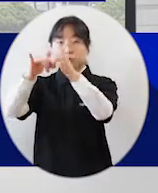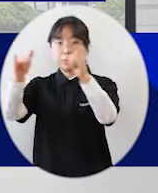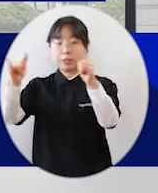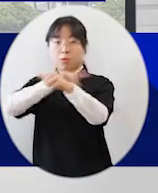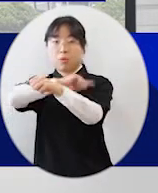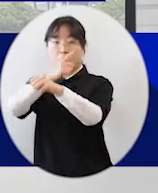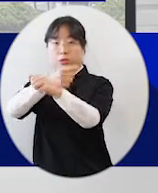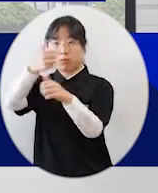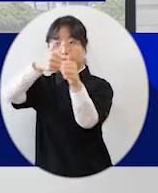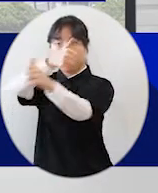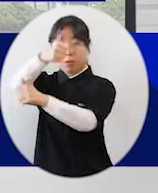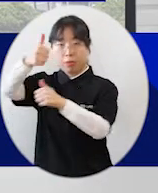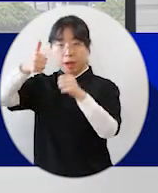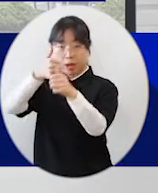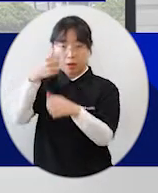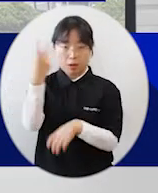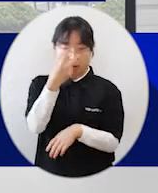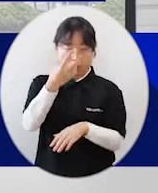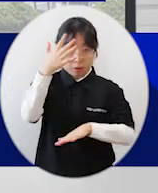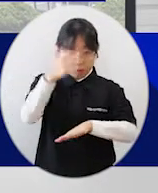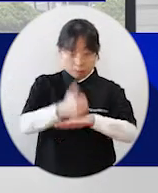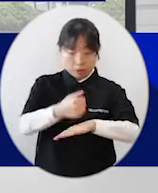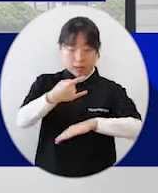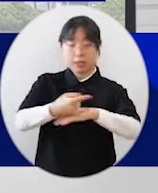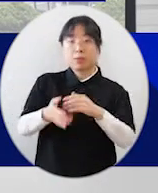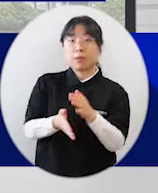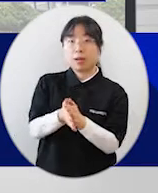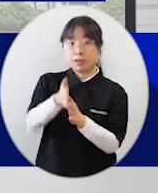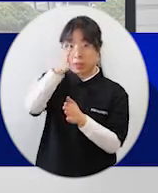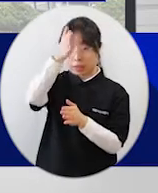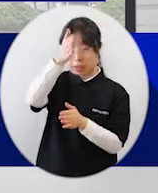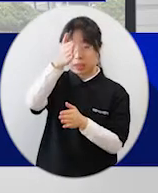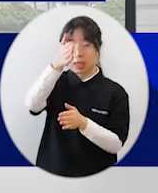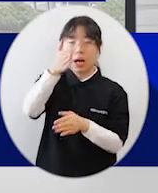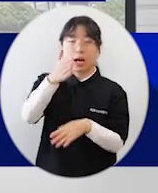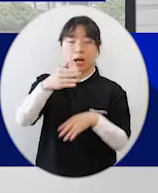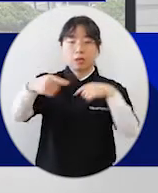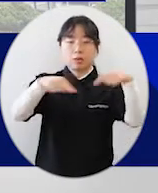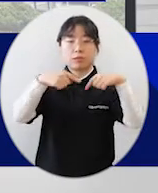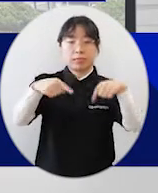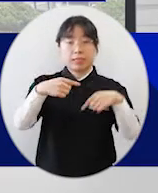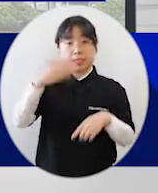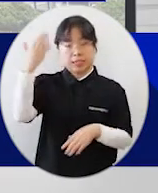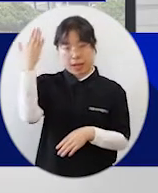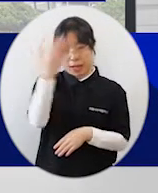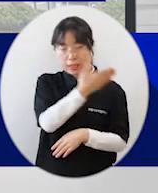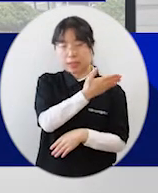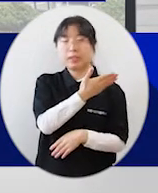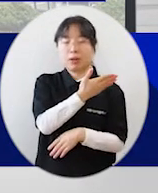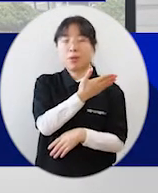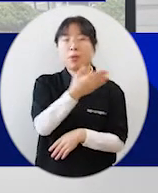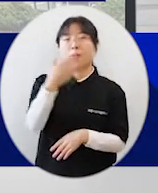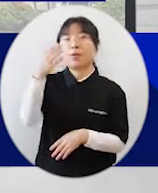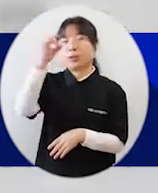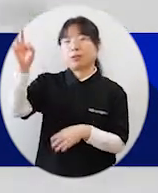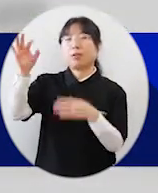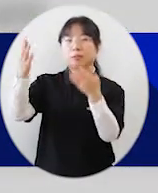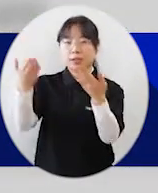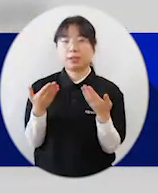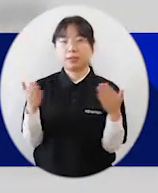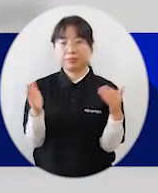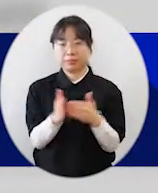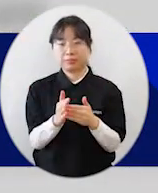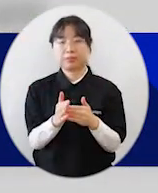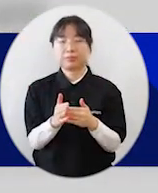최우수 등급을 받았다는 소식 이네요 공공기관 580 개 기관을 대상으로 조사한 결과에서 유형 씨가